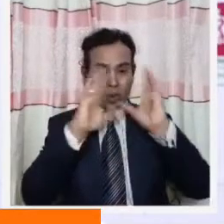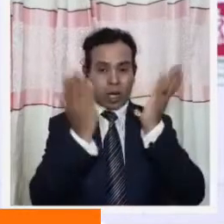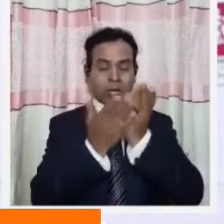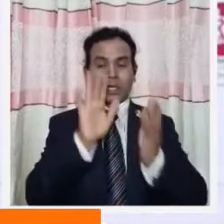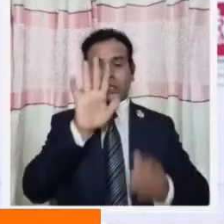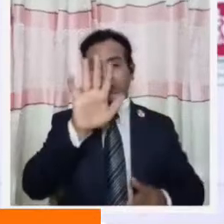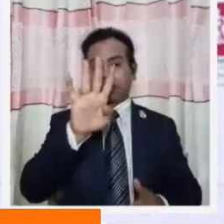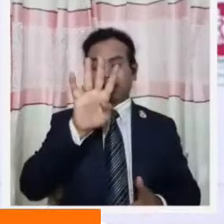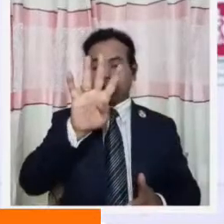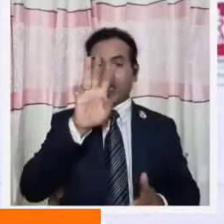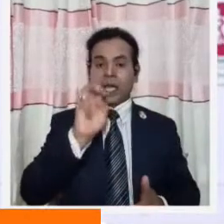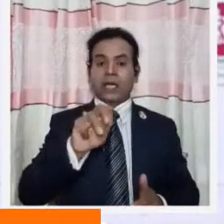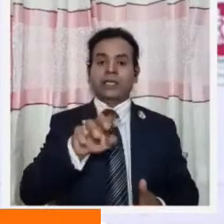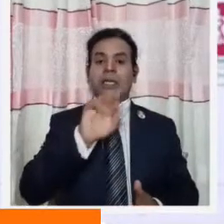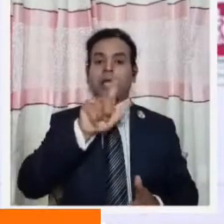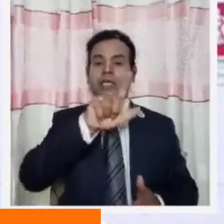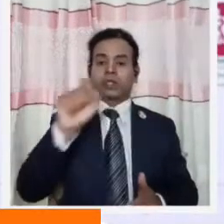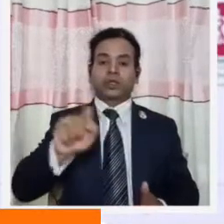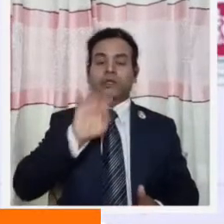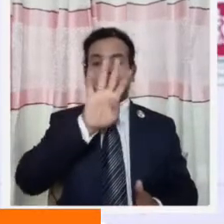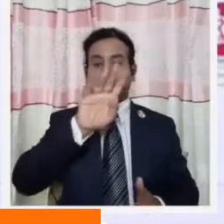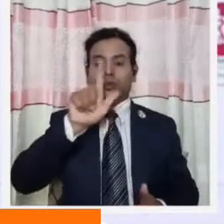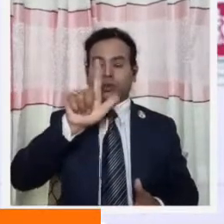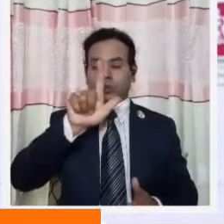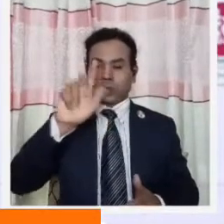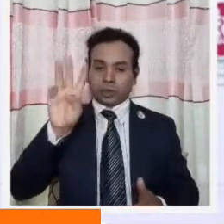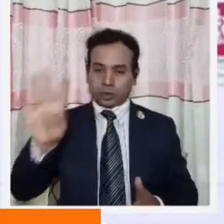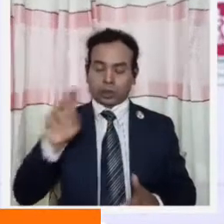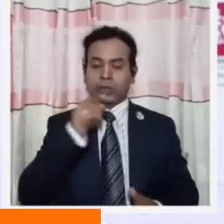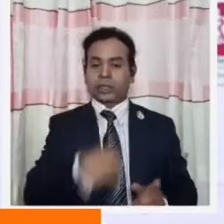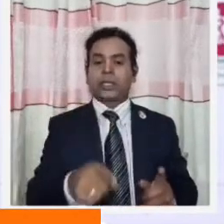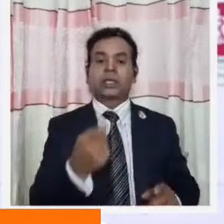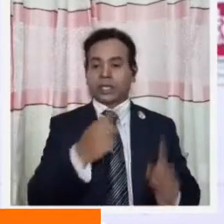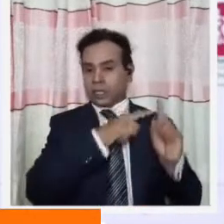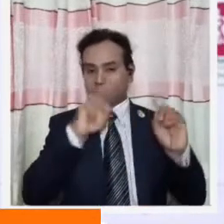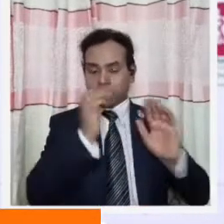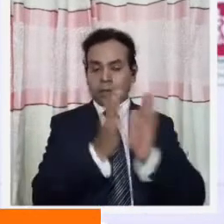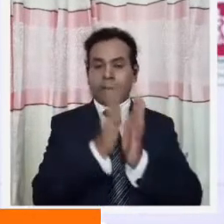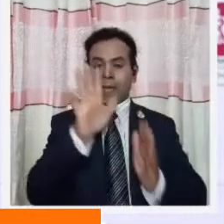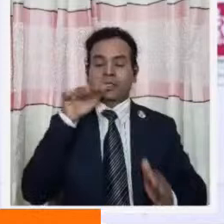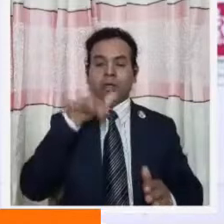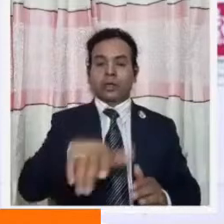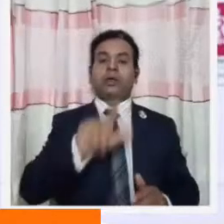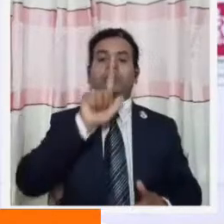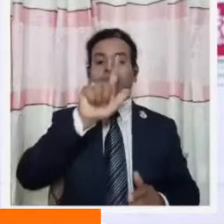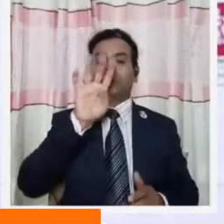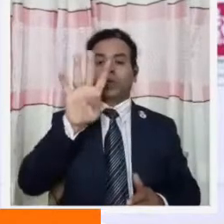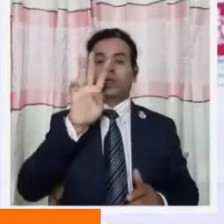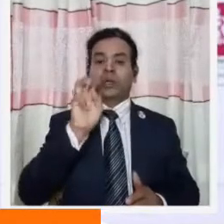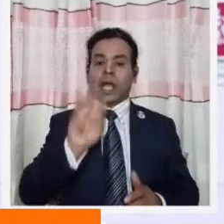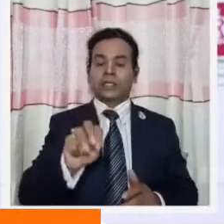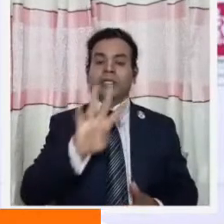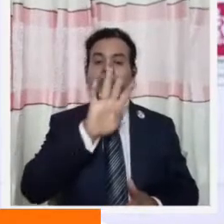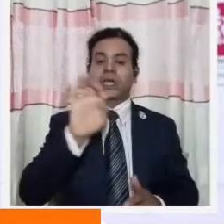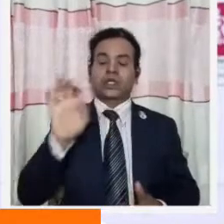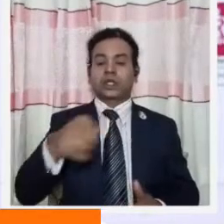1,31,50,645 জন। বিশ্বে মৃত্যুবরণ করেছেন 24 ঘন্টায় 4,176 জন এবং এ পর্যন্ত